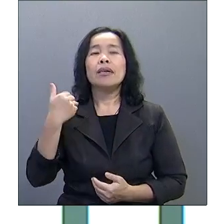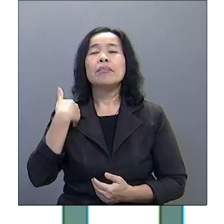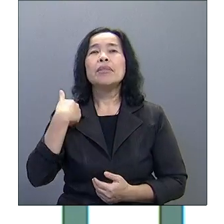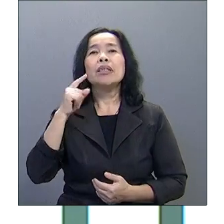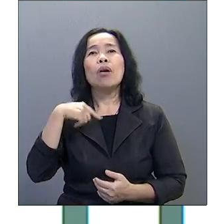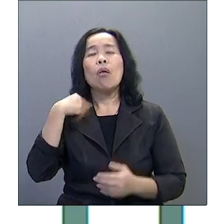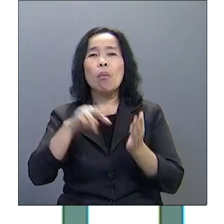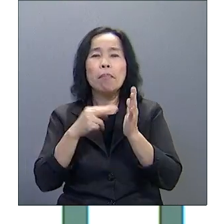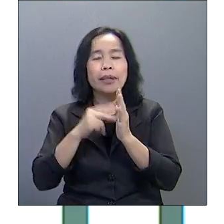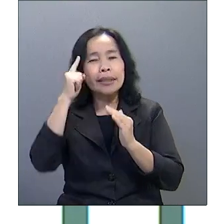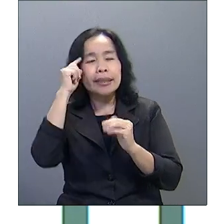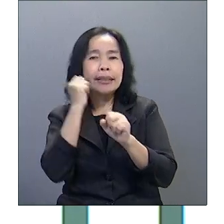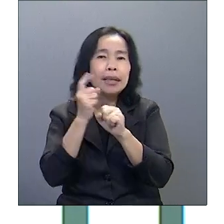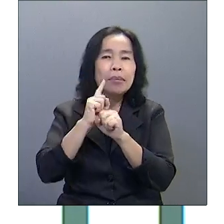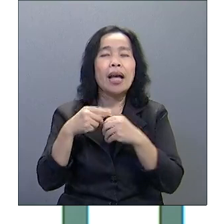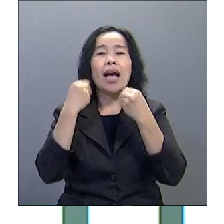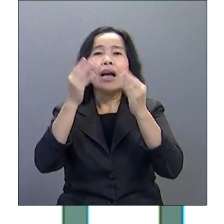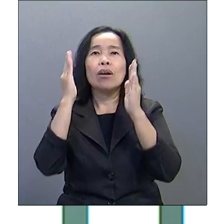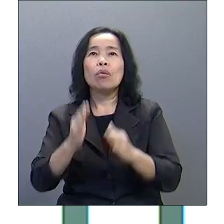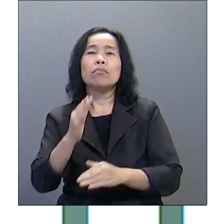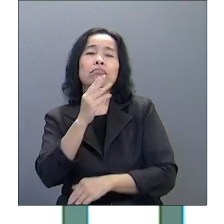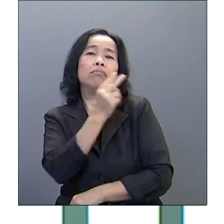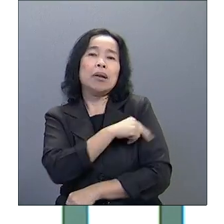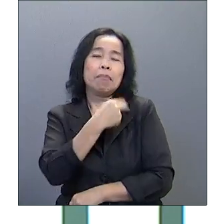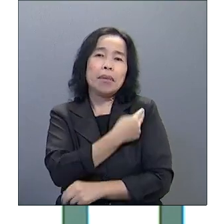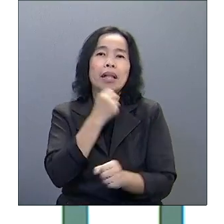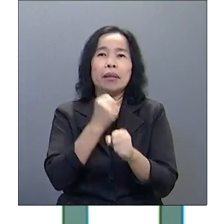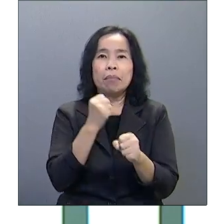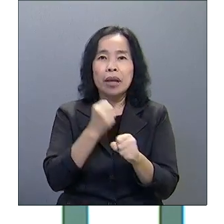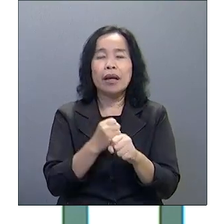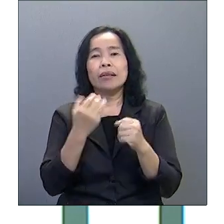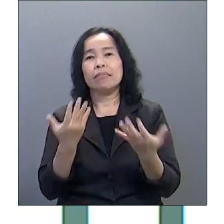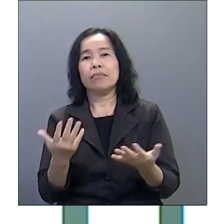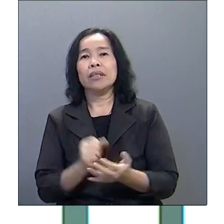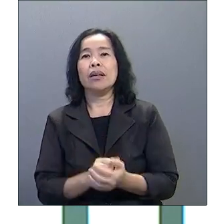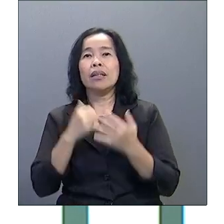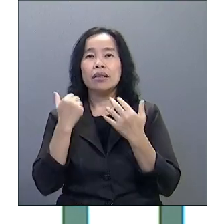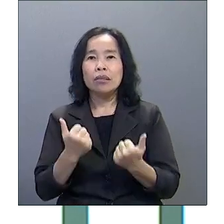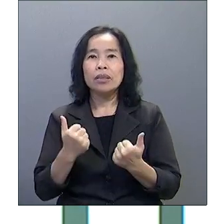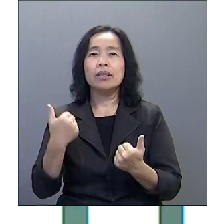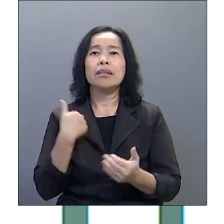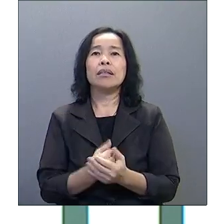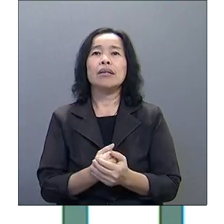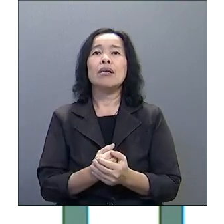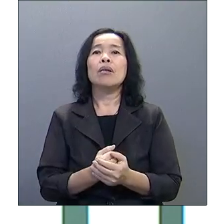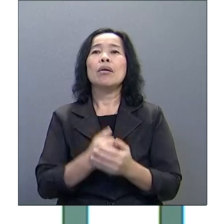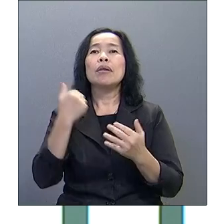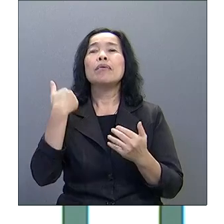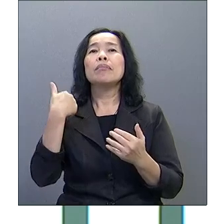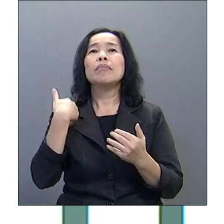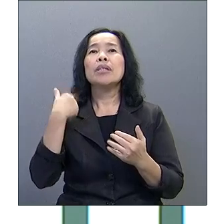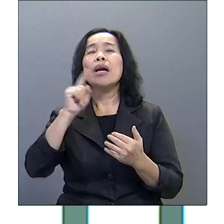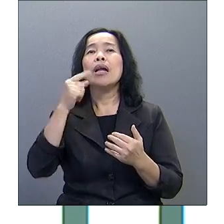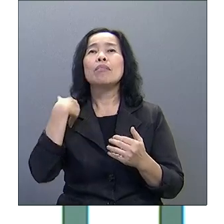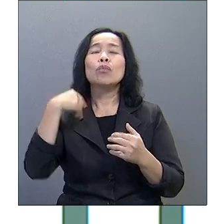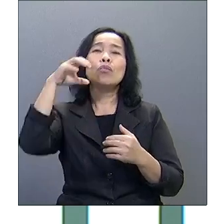สมน้ำสมเนื้อให้กับทีมบุคลากรทางการแพทย์ด้วยเน้นงานมันจะโหลดใช่ไหมครับก็ถือว่าเป็นอะไรที่ประโยชน์กับเราส่วนเรื่องของรถ